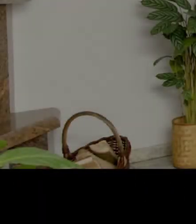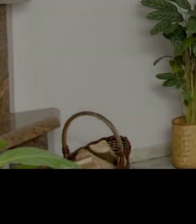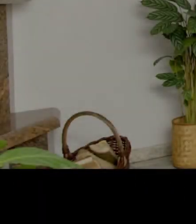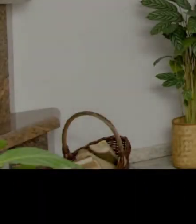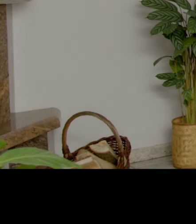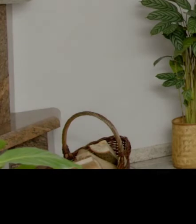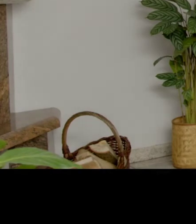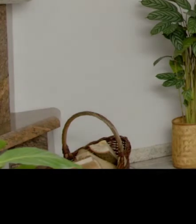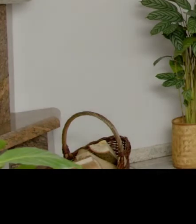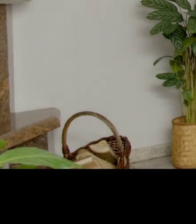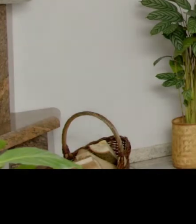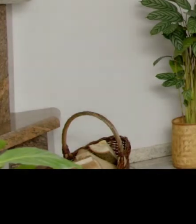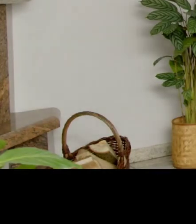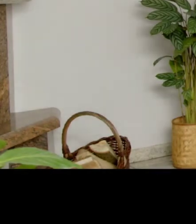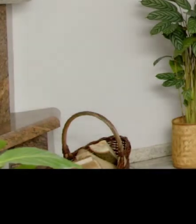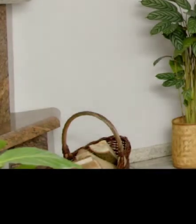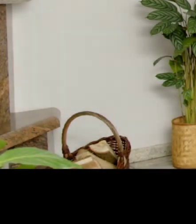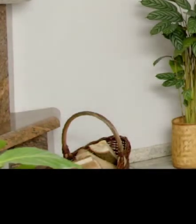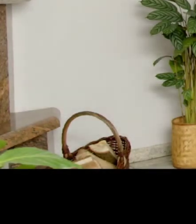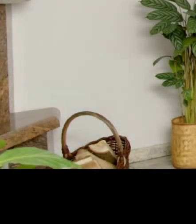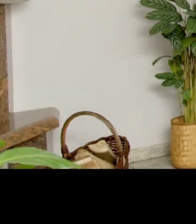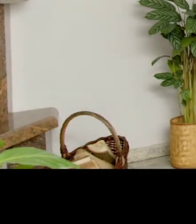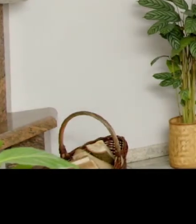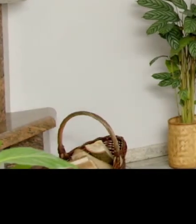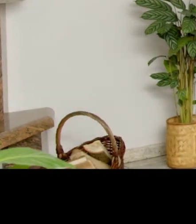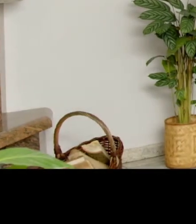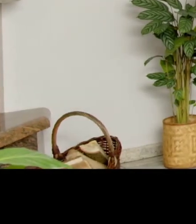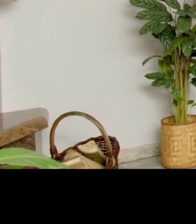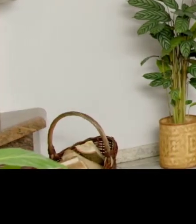Tell me all that could have been.